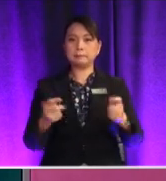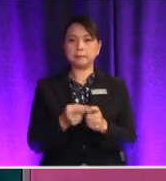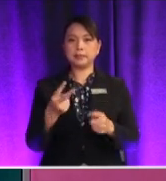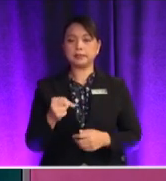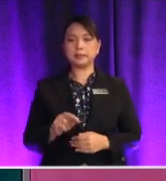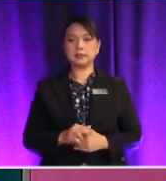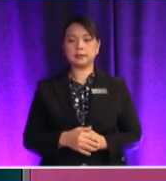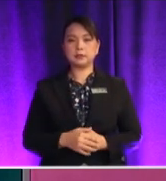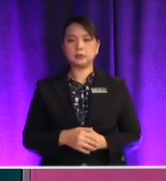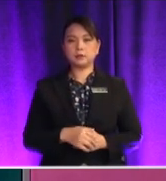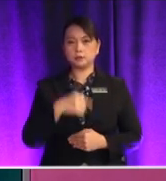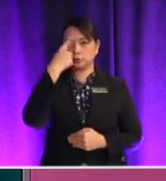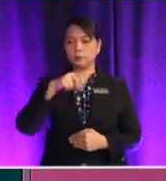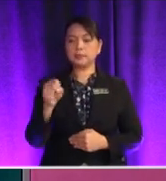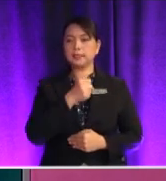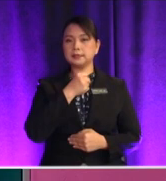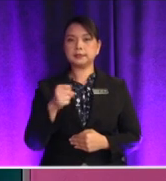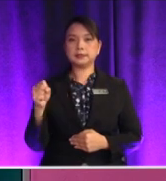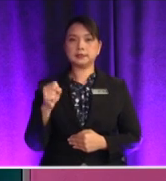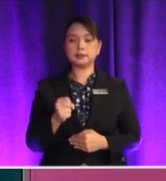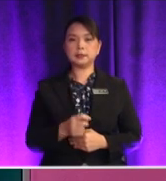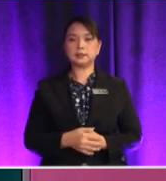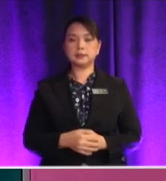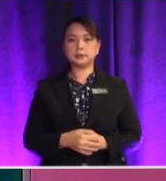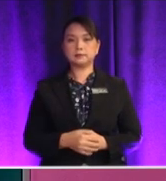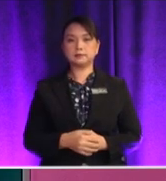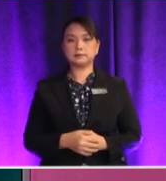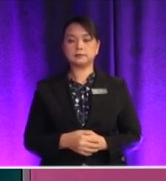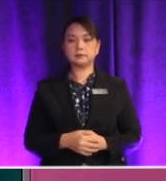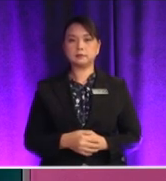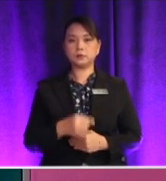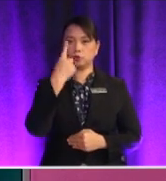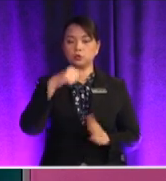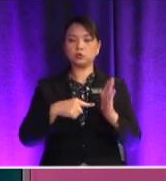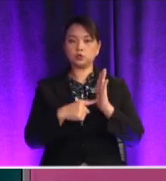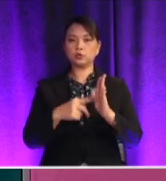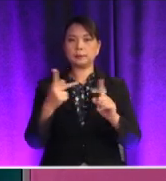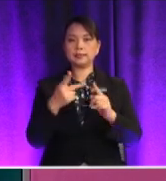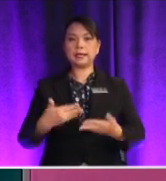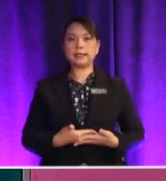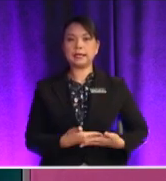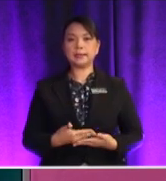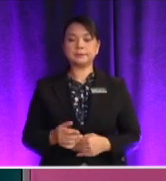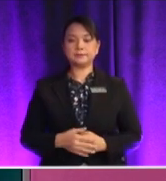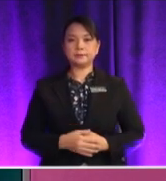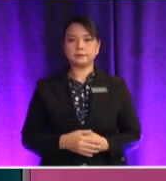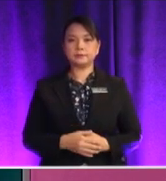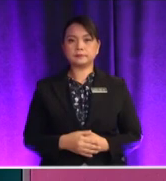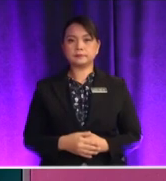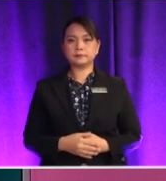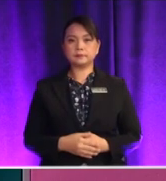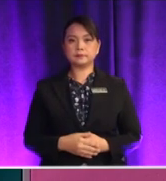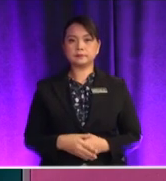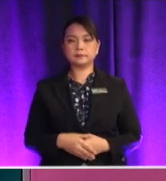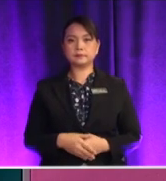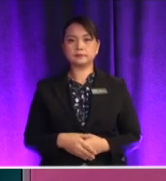anak-anak bahawa inilah unik je Malaysia. Negara kita. Ya. Okey, Akmal. Untuk lebih lanjut lagi, sebenarnya saya